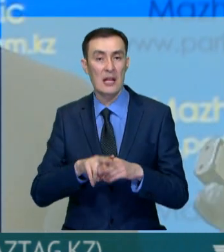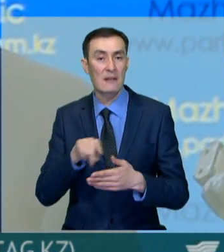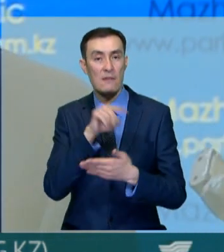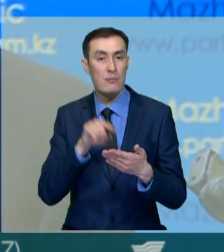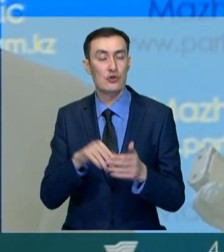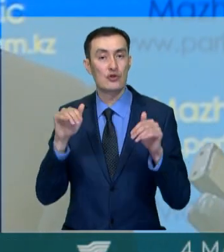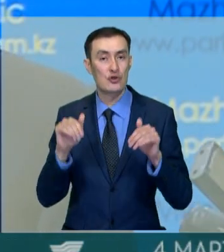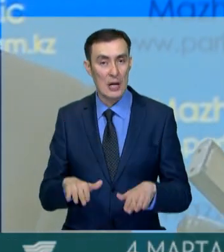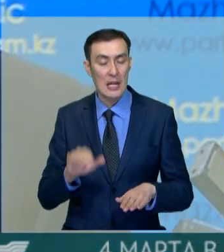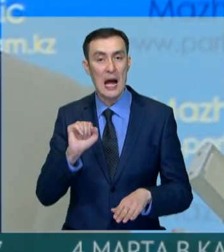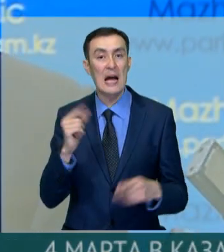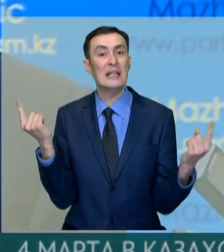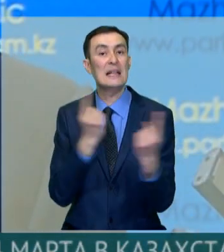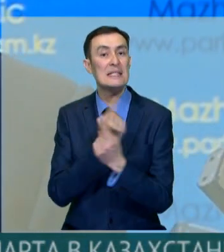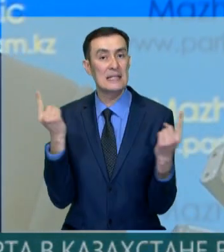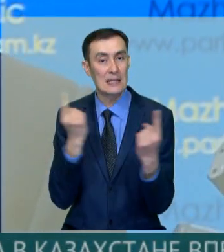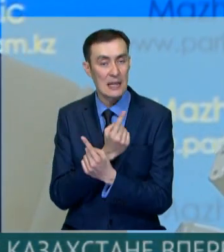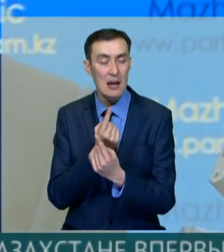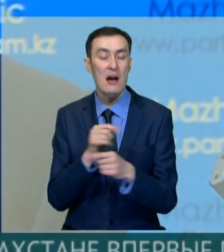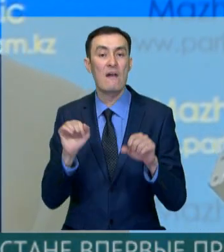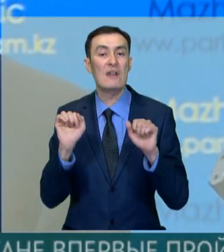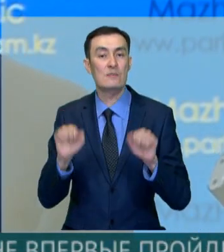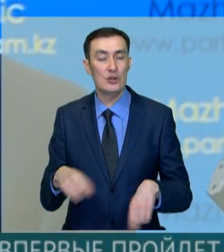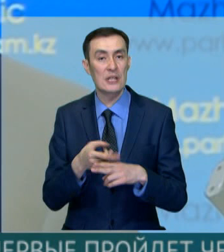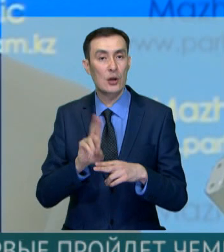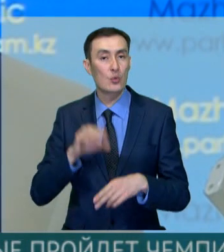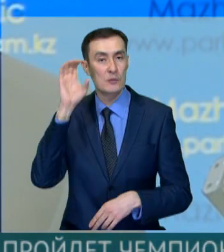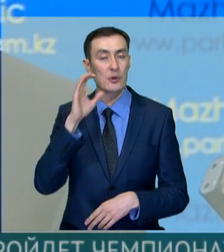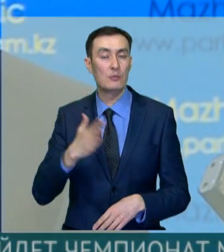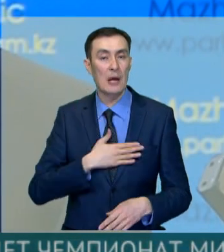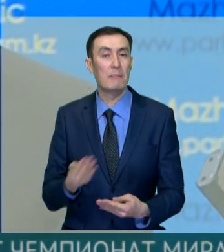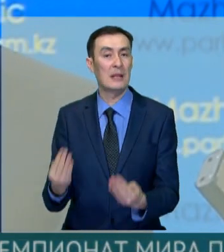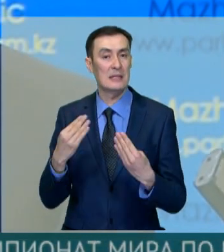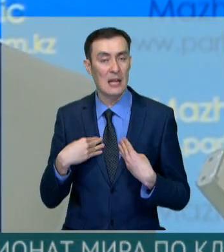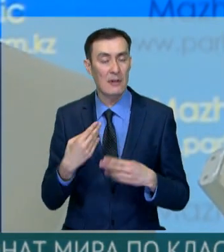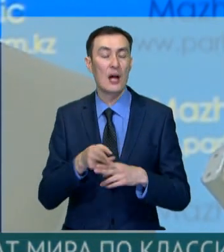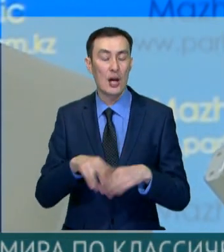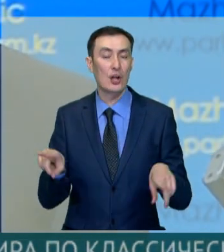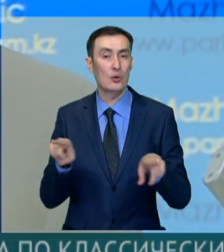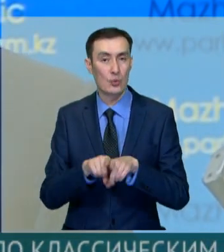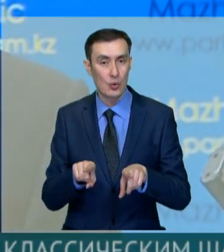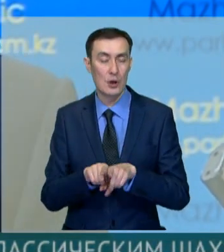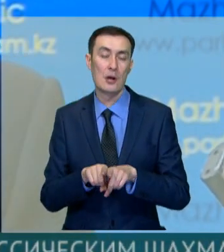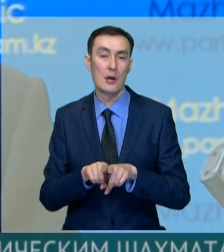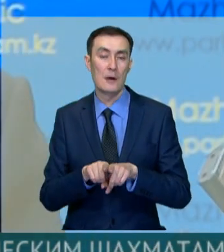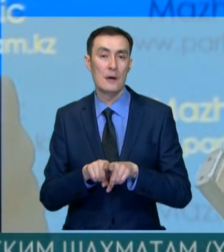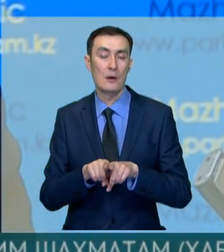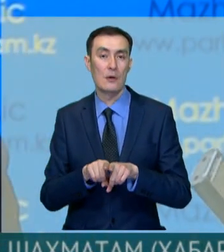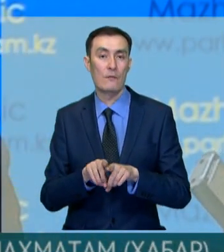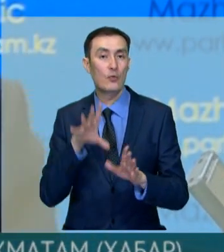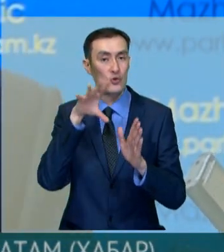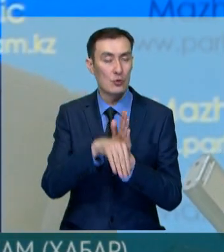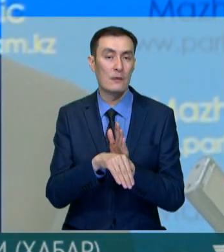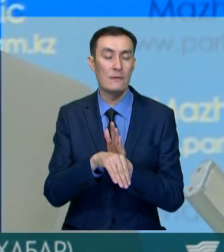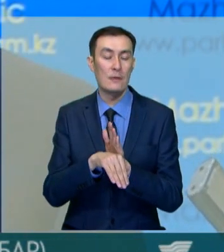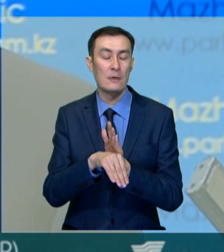а те транзитные возможности, которые Узбекистан для нас предоставил, также это копилка в копилку, как